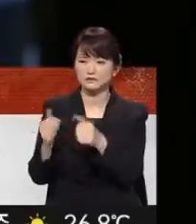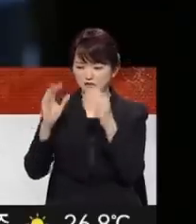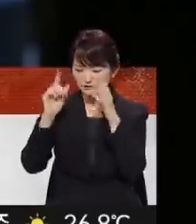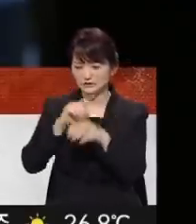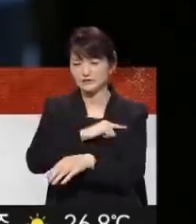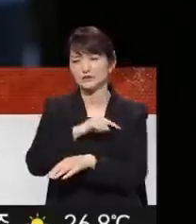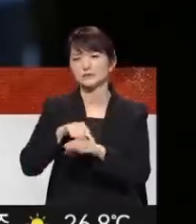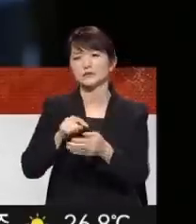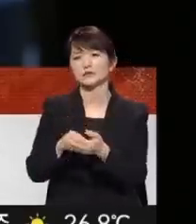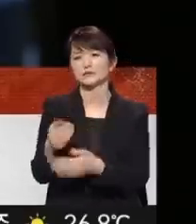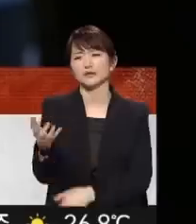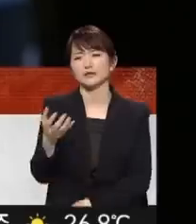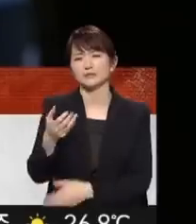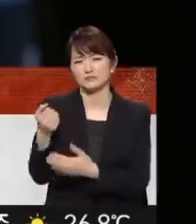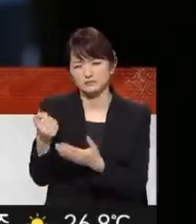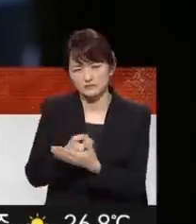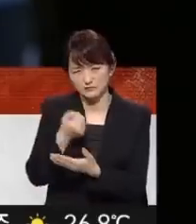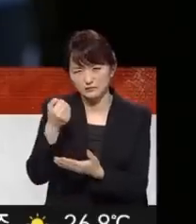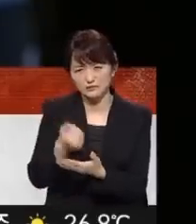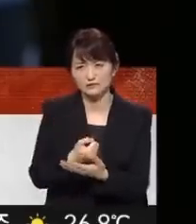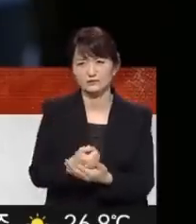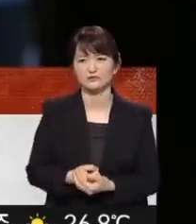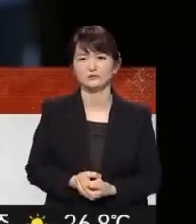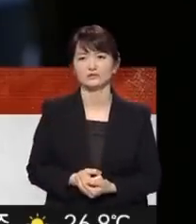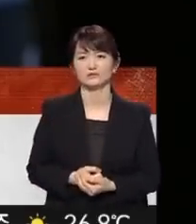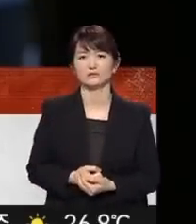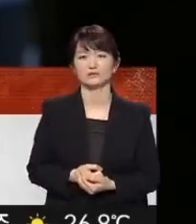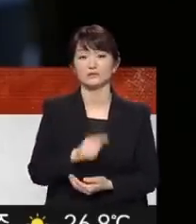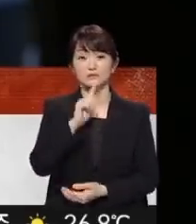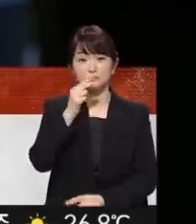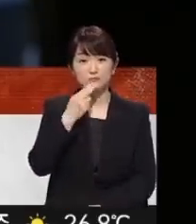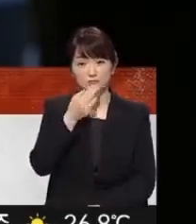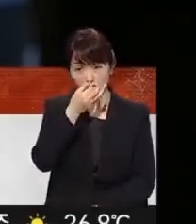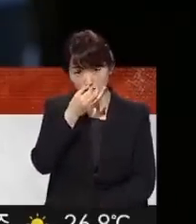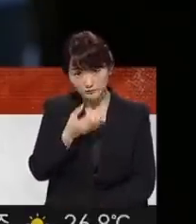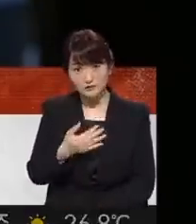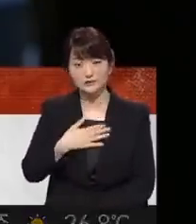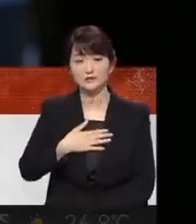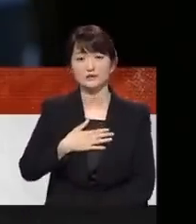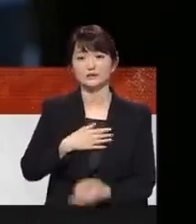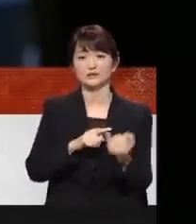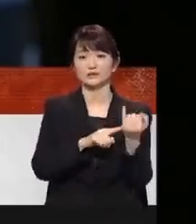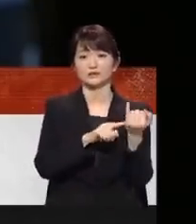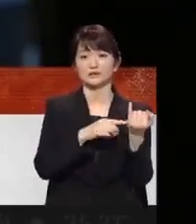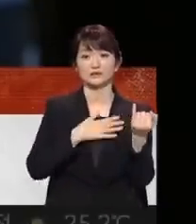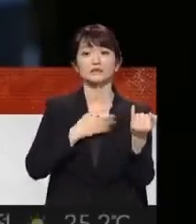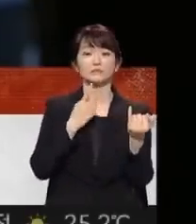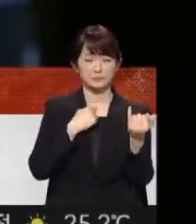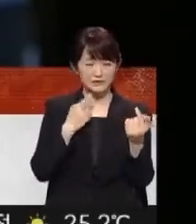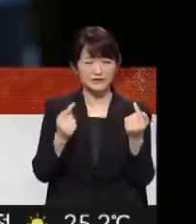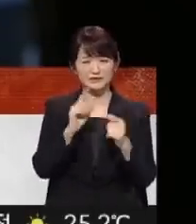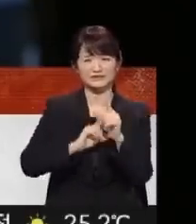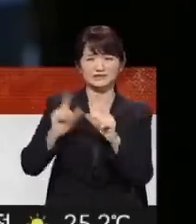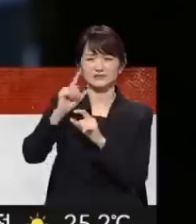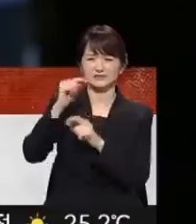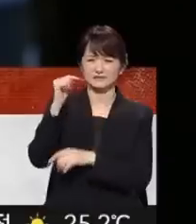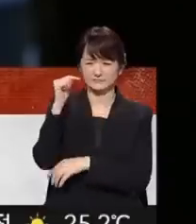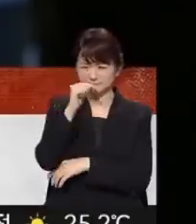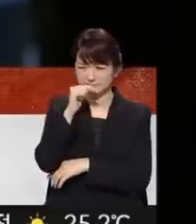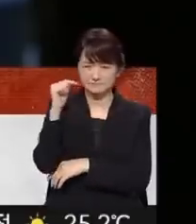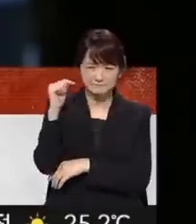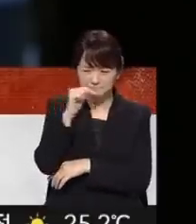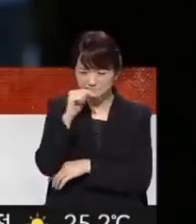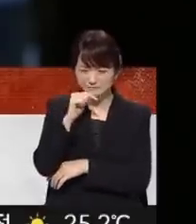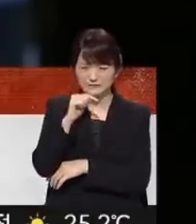걸리고 제일 안타까워요. 물론 너무 힘든 거 알아요. 저 제가 겪었던 것보다 더욱더 치밀해져